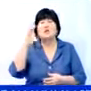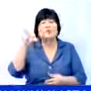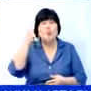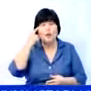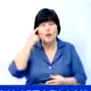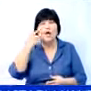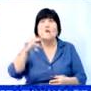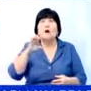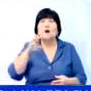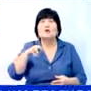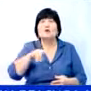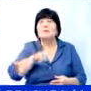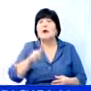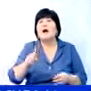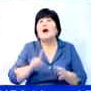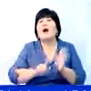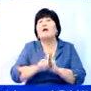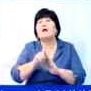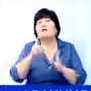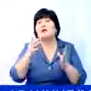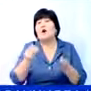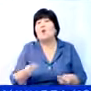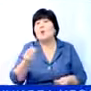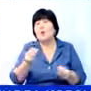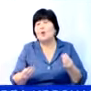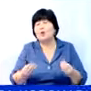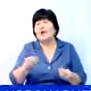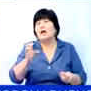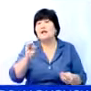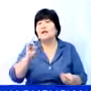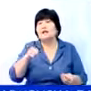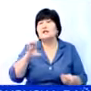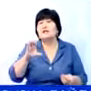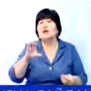Енді маусымның алғашқы ойынында енді Құдай қаласа Ертіс командасын